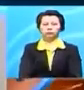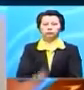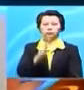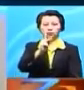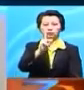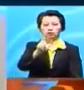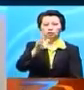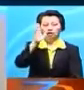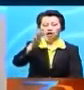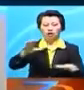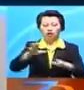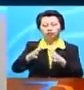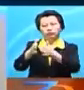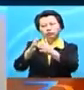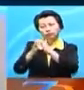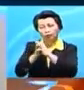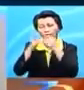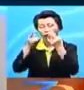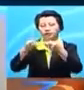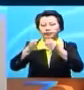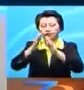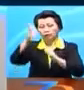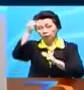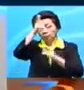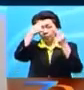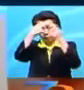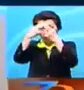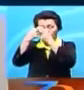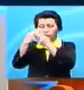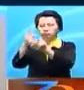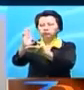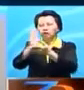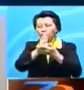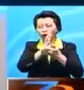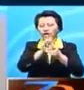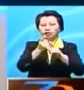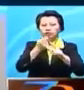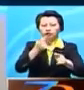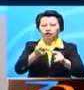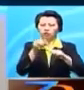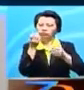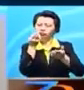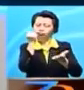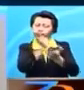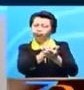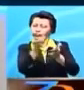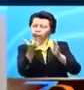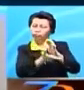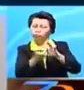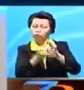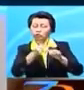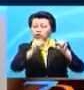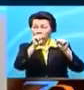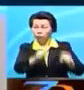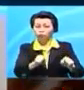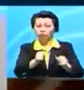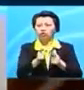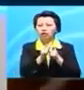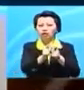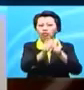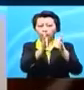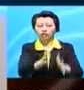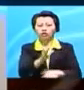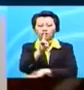Kuala Lumpur akan membuat permohonan rasmi meminta Kerajaan Arab Saudi membantu dari segi dokumentasi bagi membolehkan